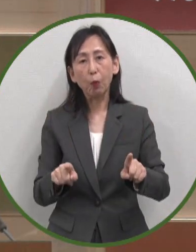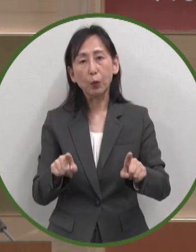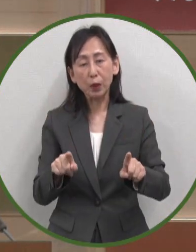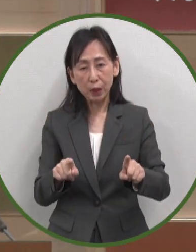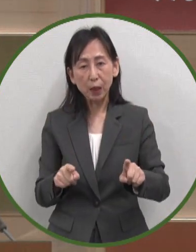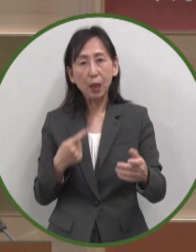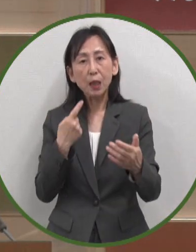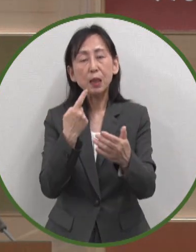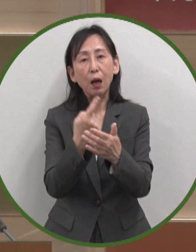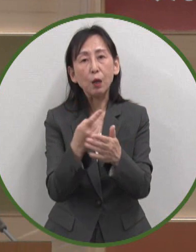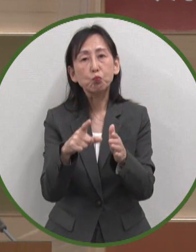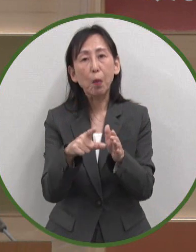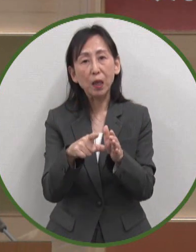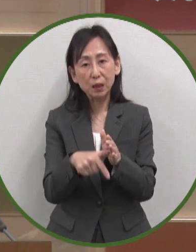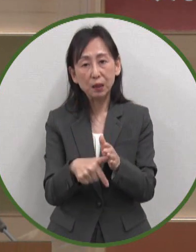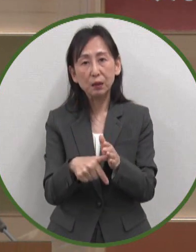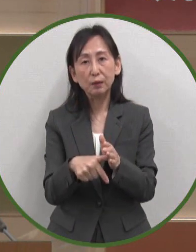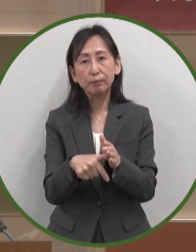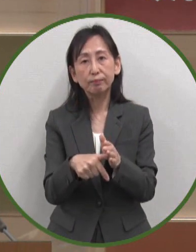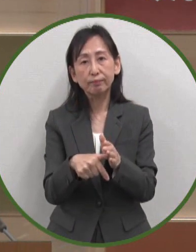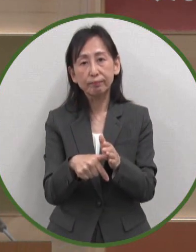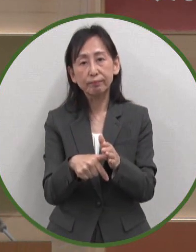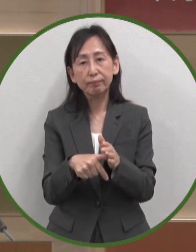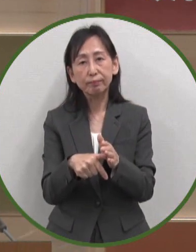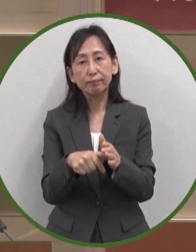行った場合ですね、